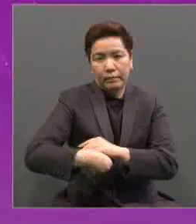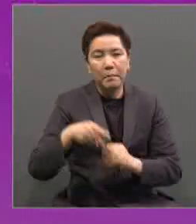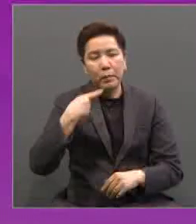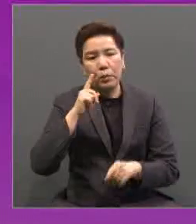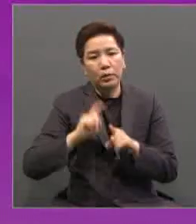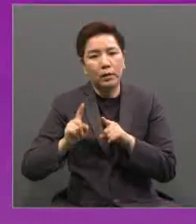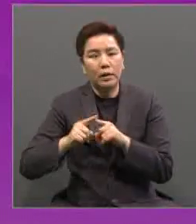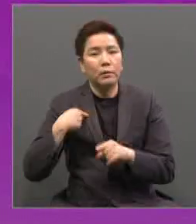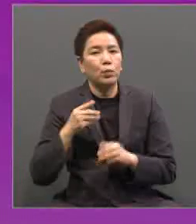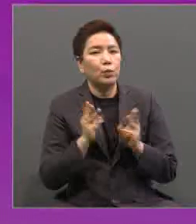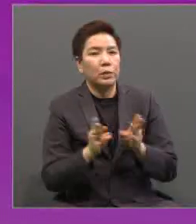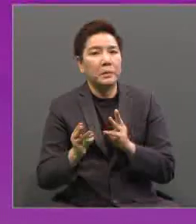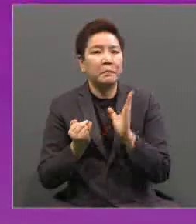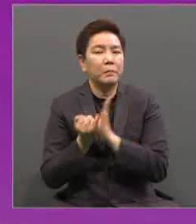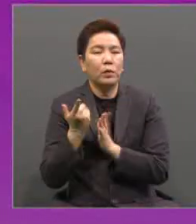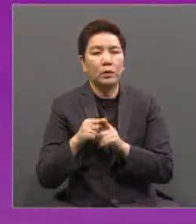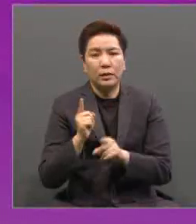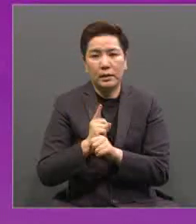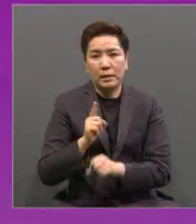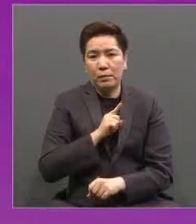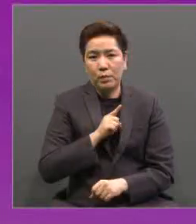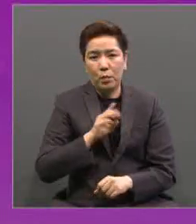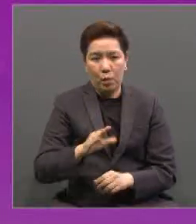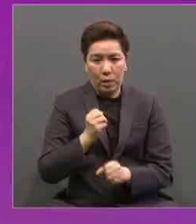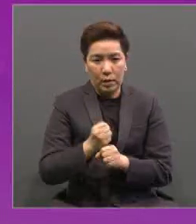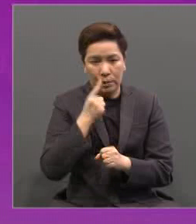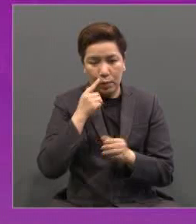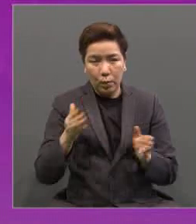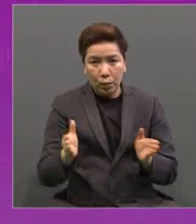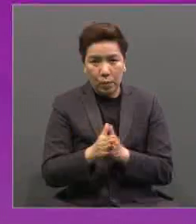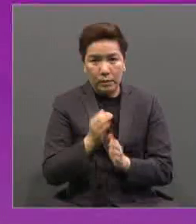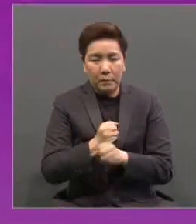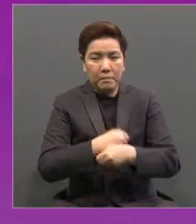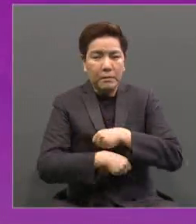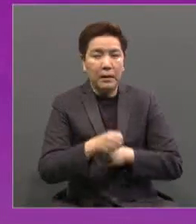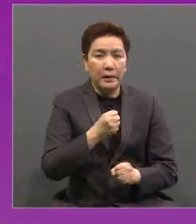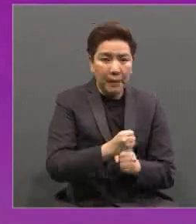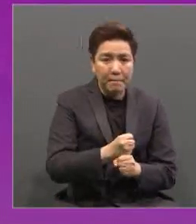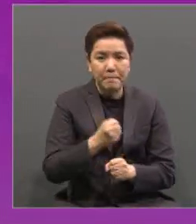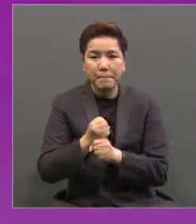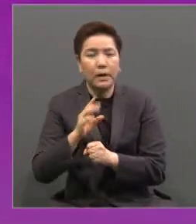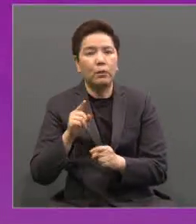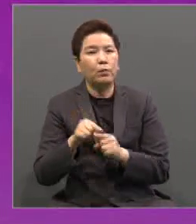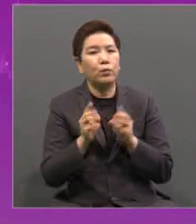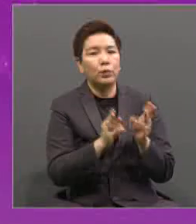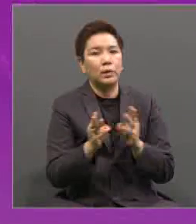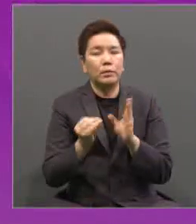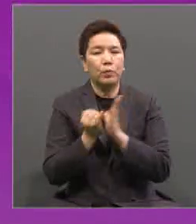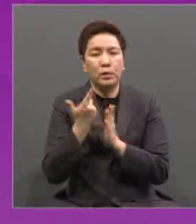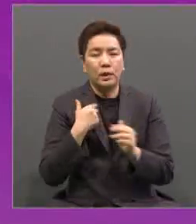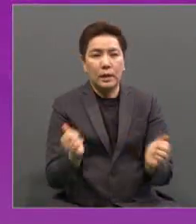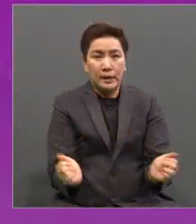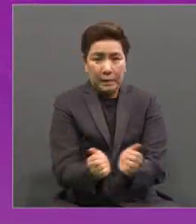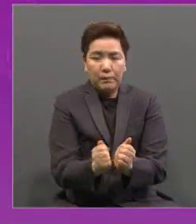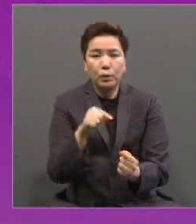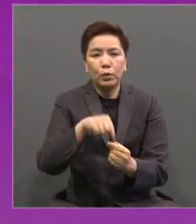อื่นใดโดยมิชอบนะครับด้วยหน้าที่และเป็นเจ้าพนักงานร่วมกันปฏิบัติหรือละเว้นการปฏิบัติหน้าที่โดยมิชอบโดยคุมตัว